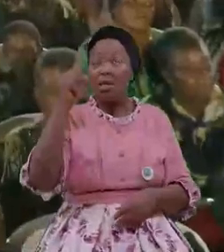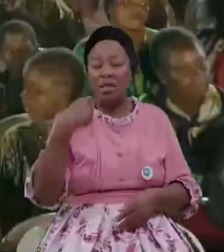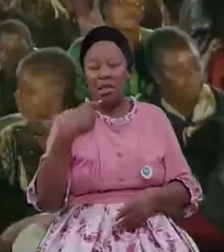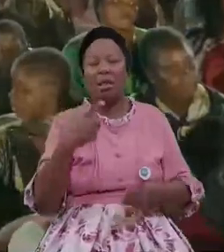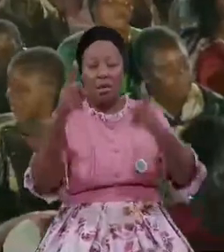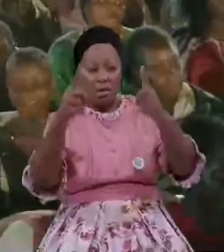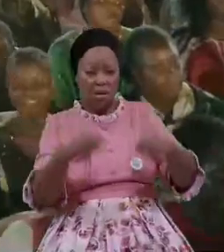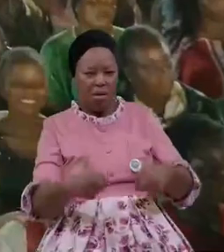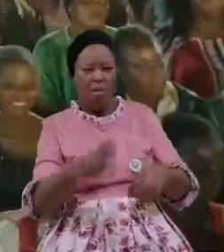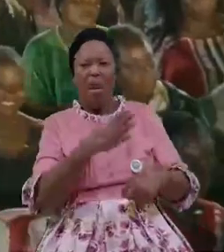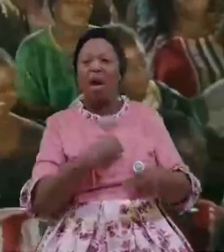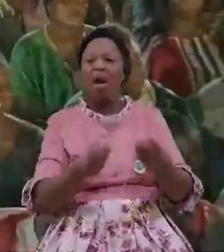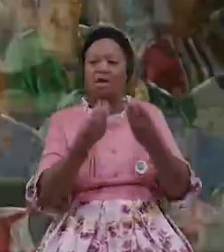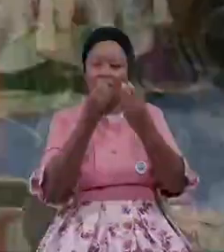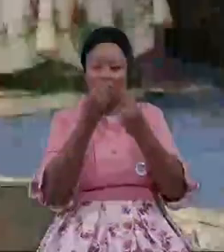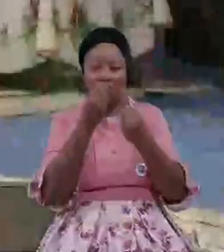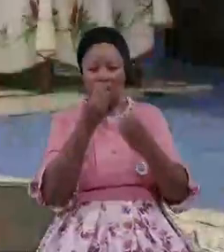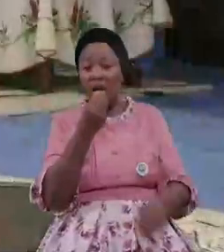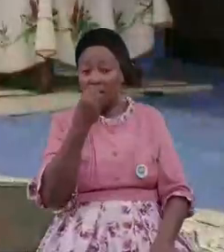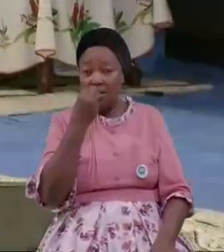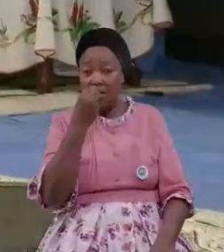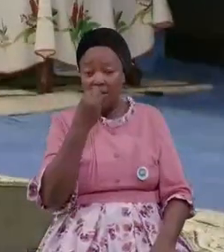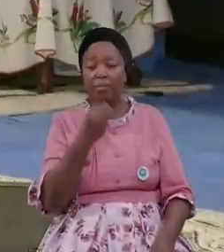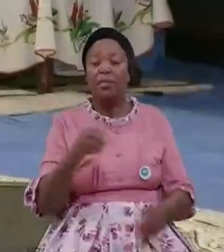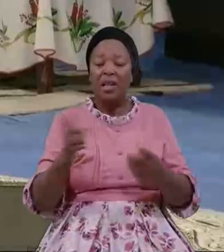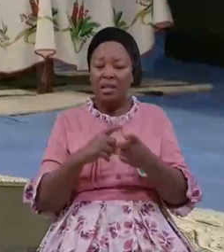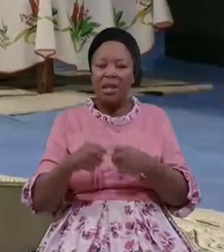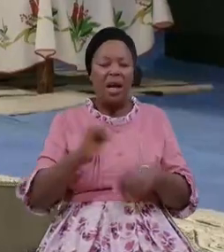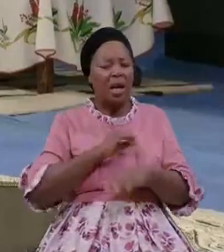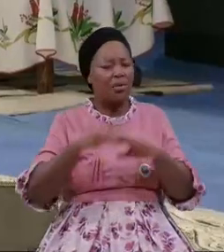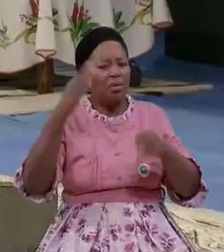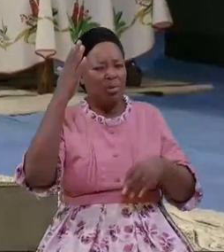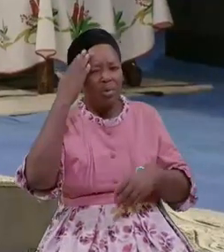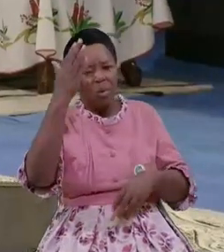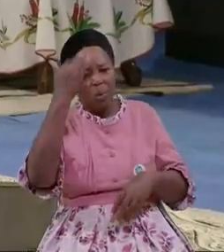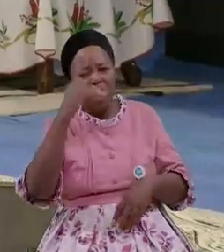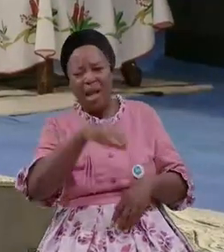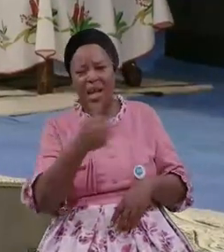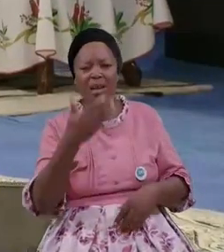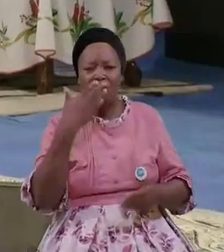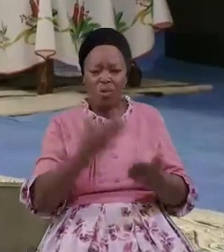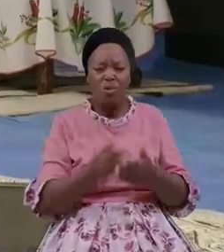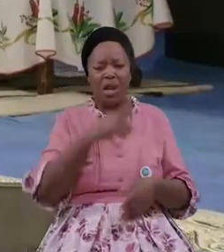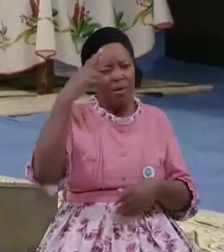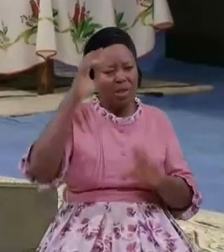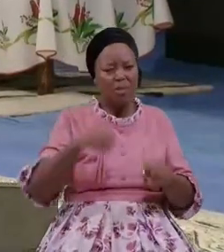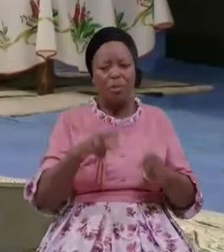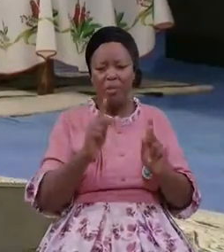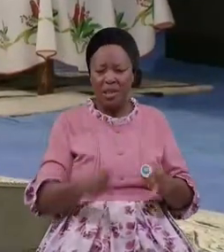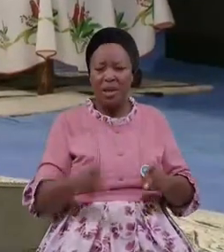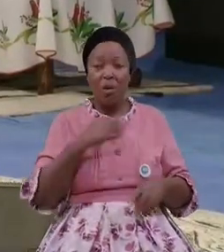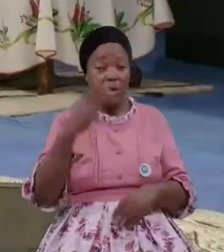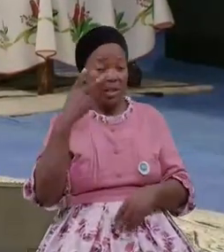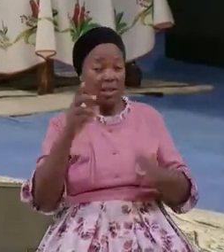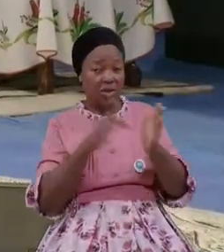venez manger ne savez pas pourquoi quelqu'un une personne raisonnable va voir